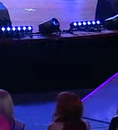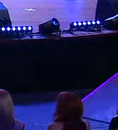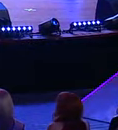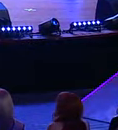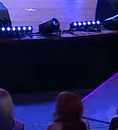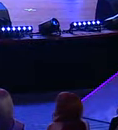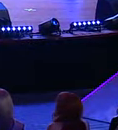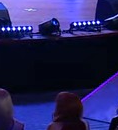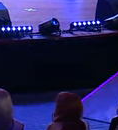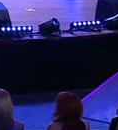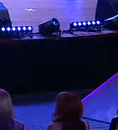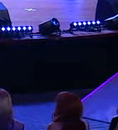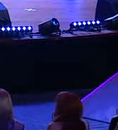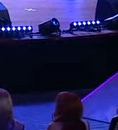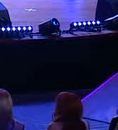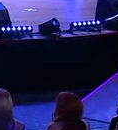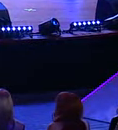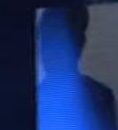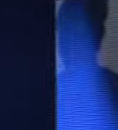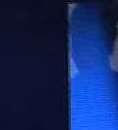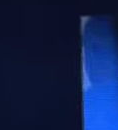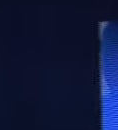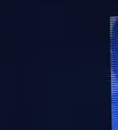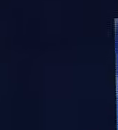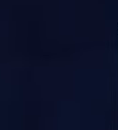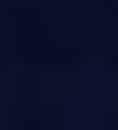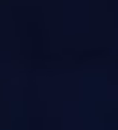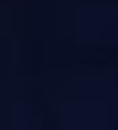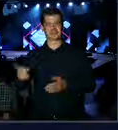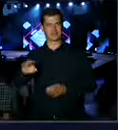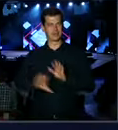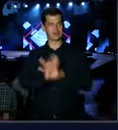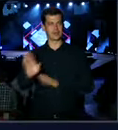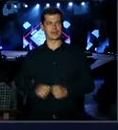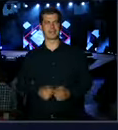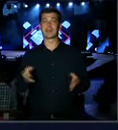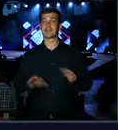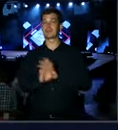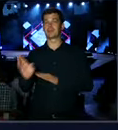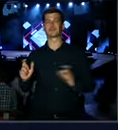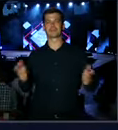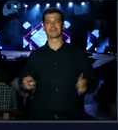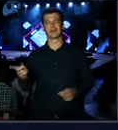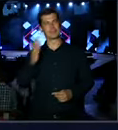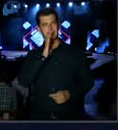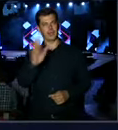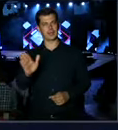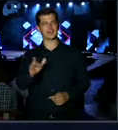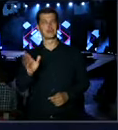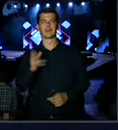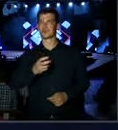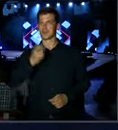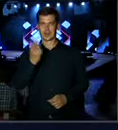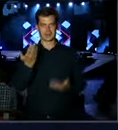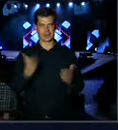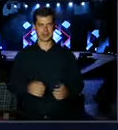A my, drodzy państwo, zbliżamy się do kolejnego pokazu. Tym razem będzie to pokaz, który będzie bardzo